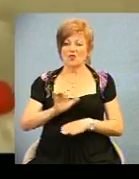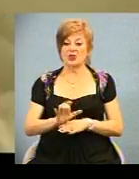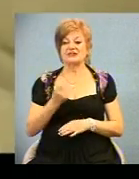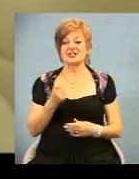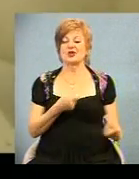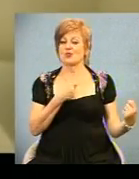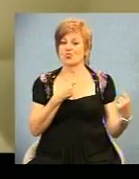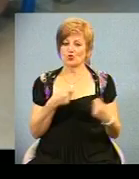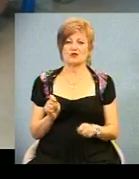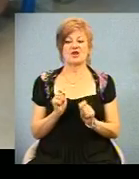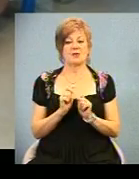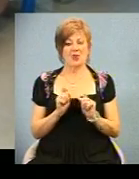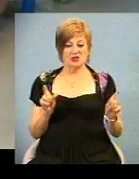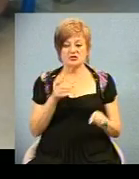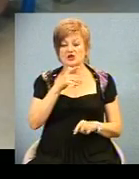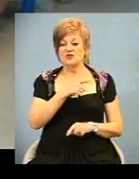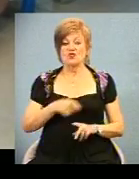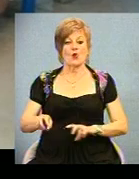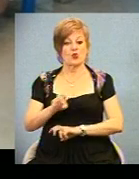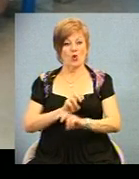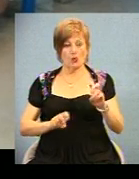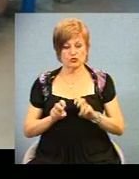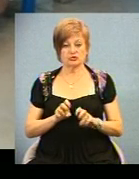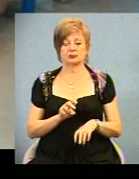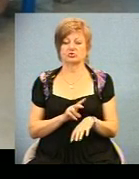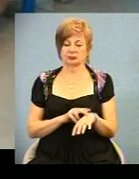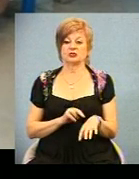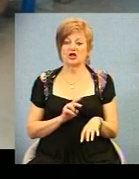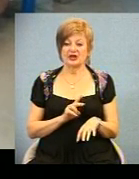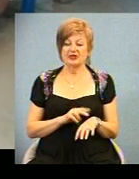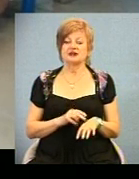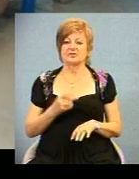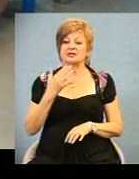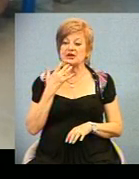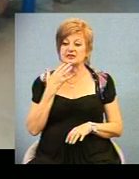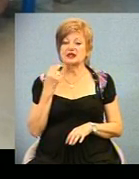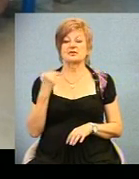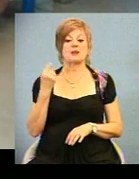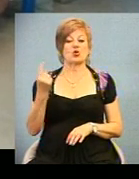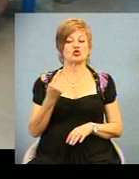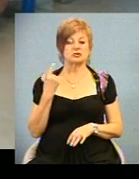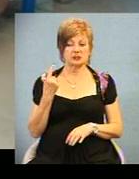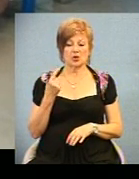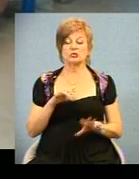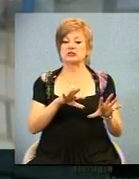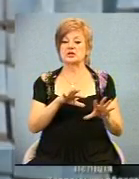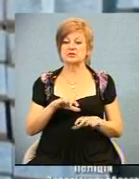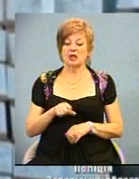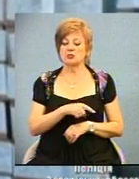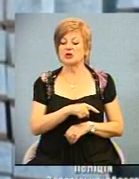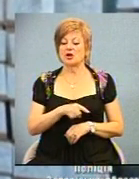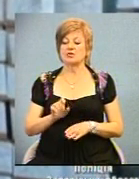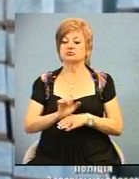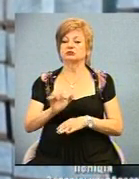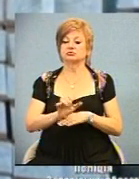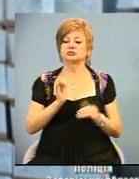реалізовували у торгівельній мережі. Під час обшуку співробітники головного управління Національної поліції в Запорізькій області вилучили лінію з виготовлення